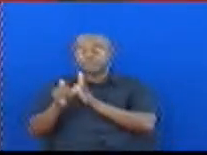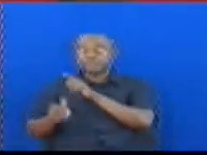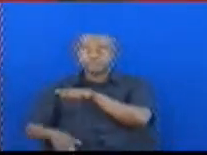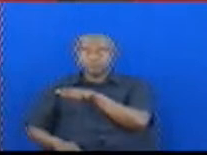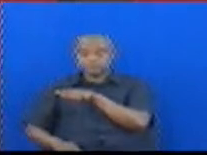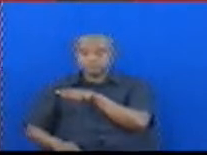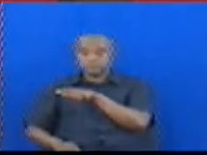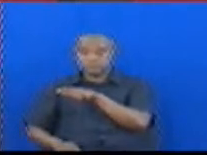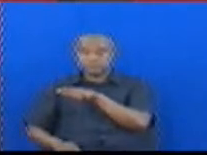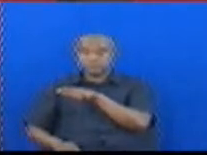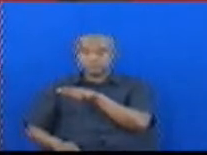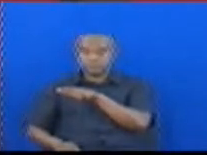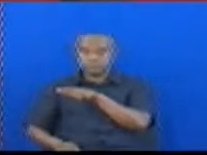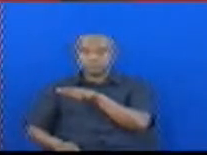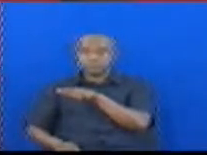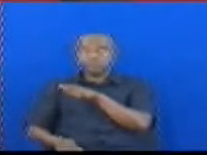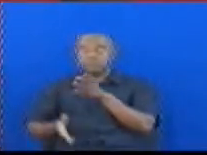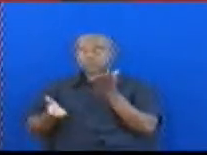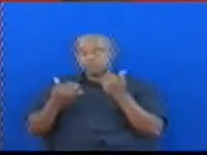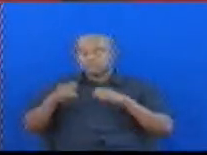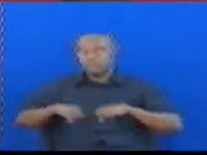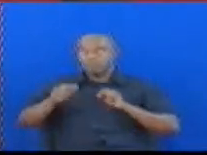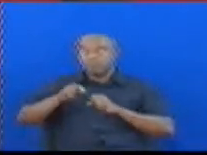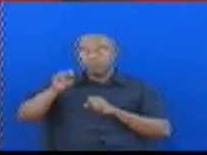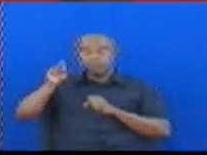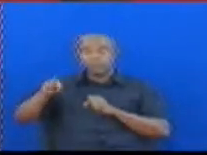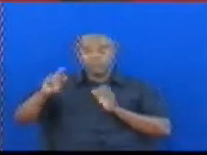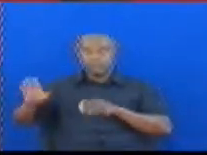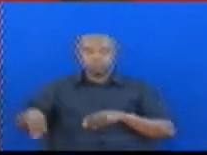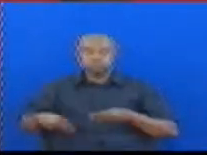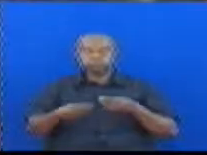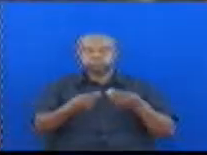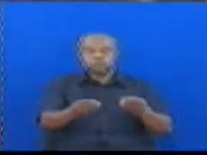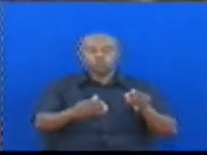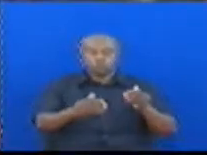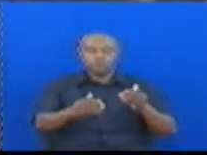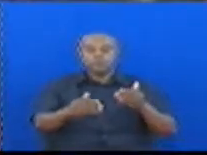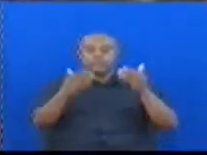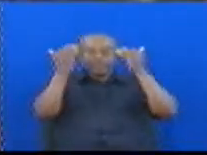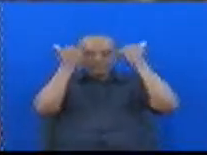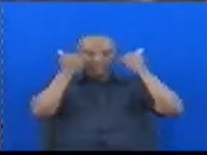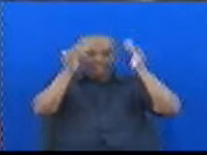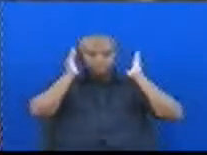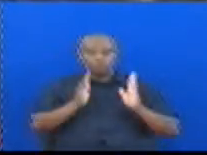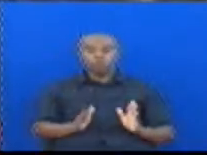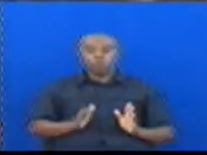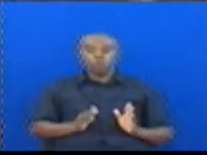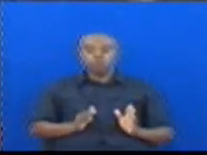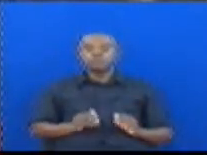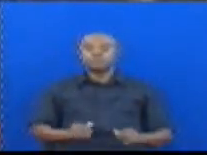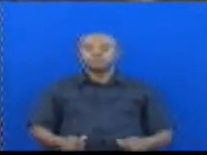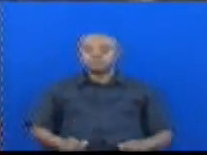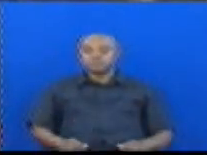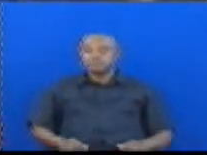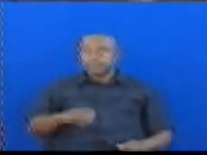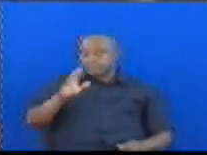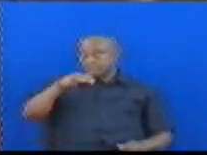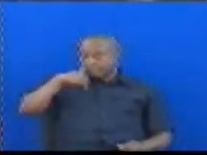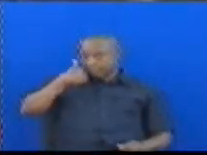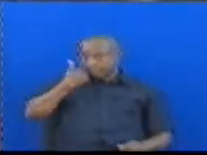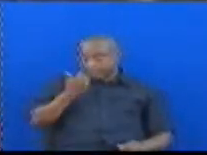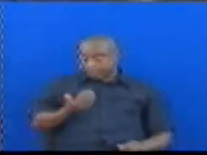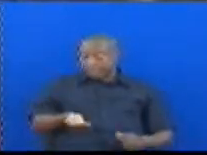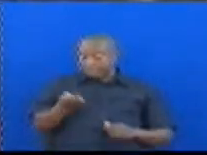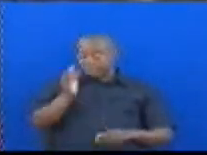Law School of Tanzania Act mamlaka yale yawe kwa CJ baada ya kuwa kwa waziri wa katiba na sheria. Baada ya